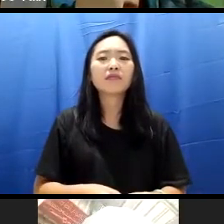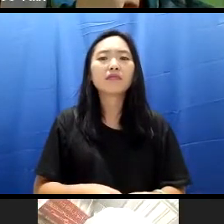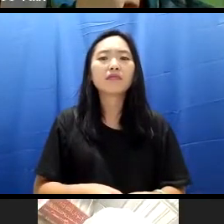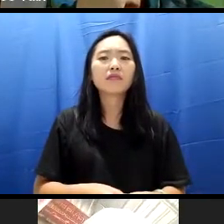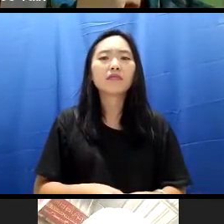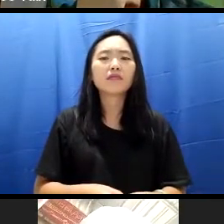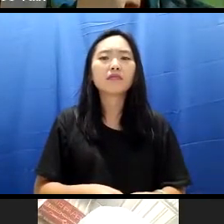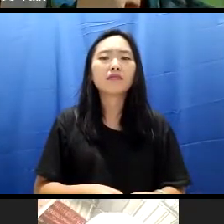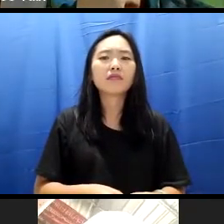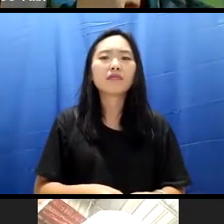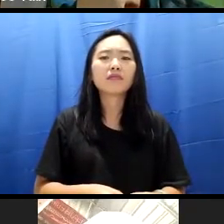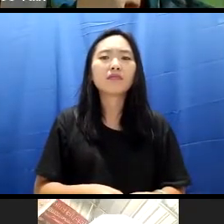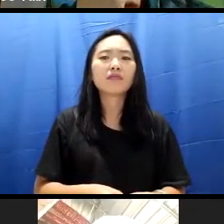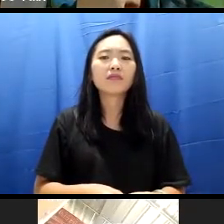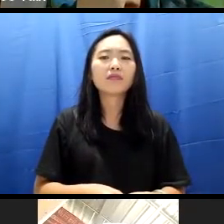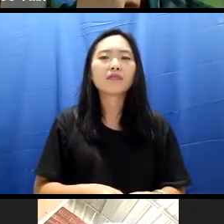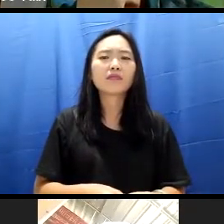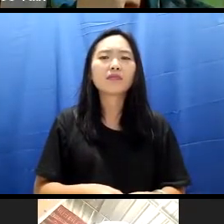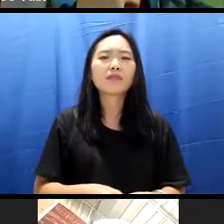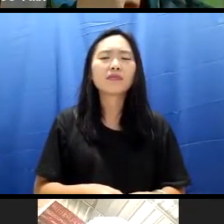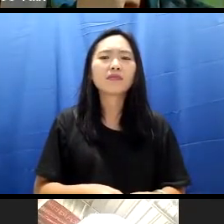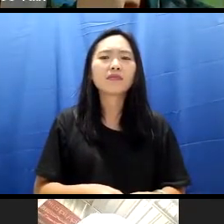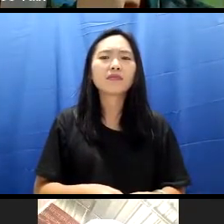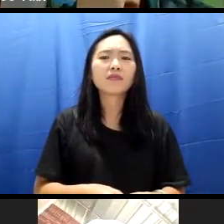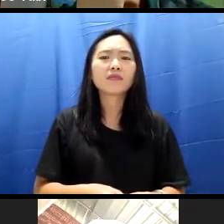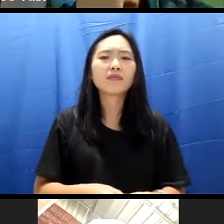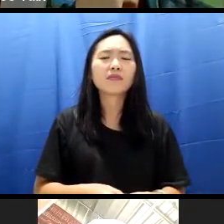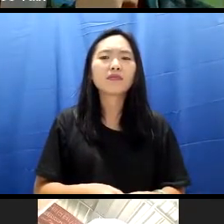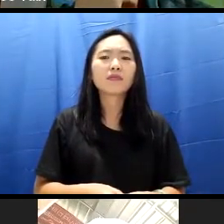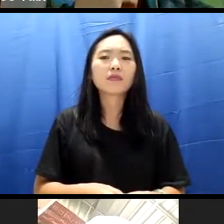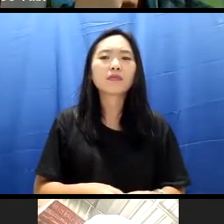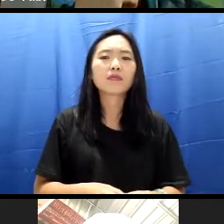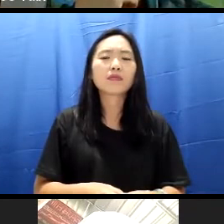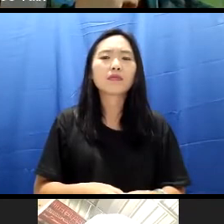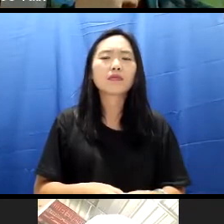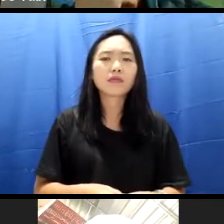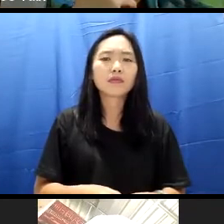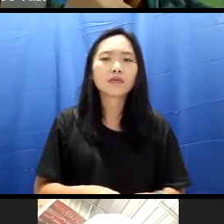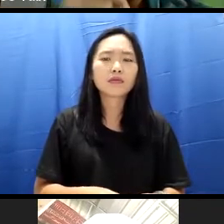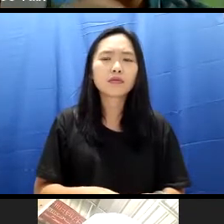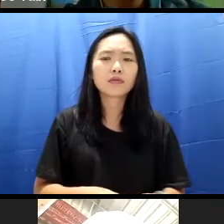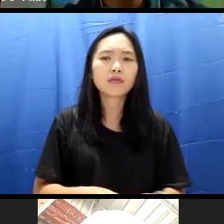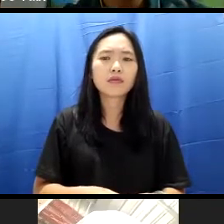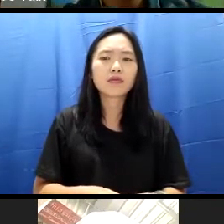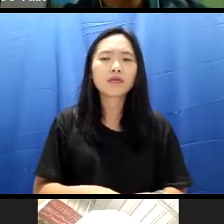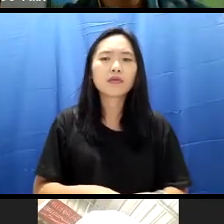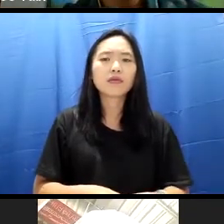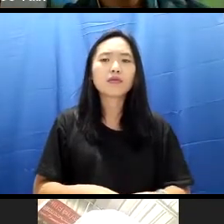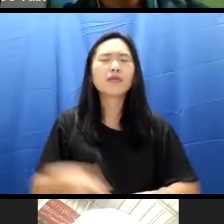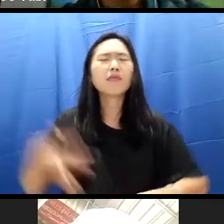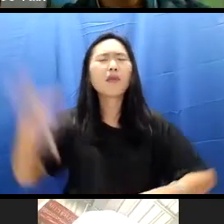gitu, agak diperhalus gitu dan seterusnya. Karena sebenarnya pemahaman bahwa